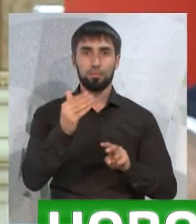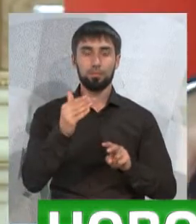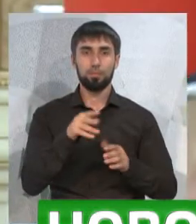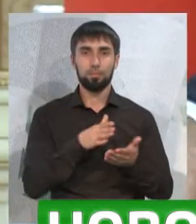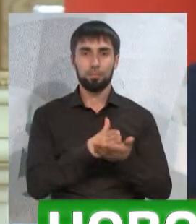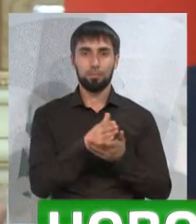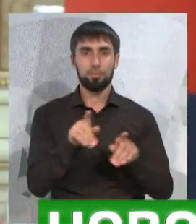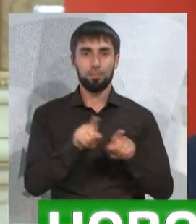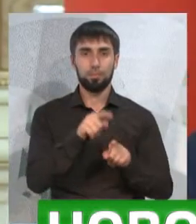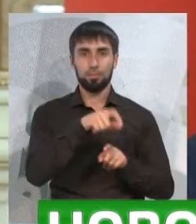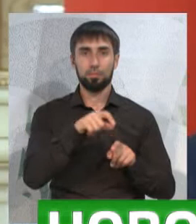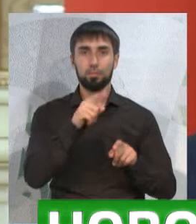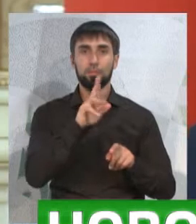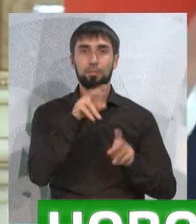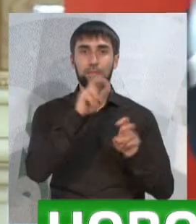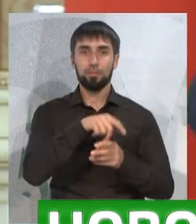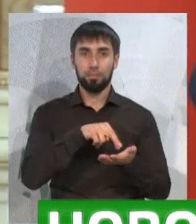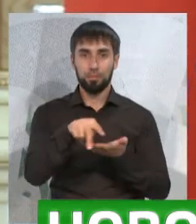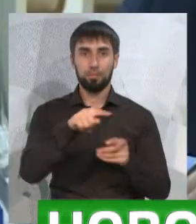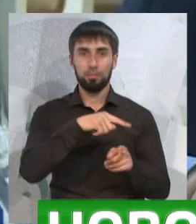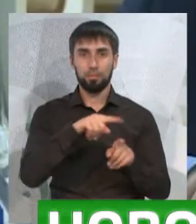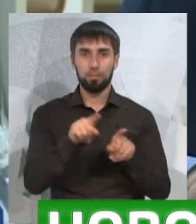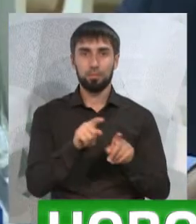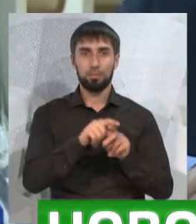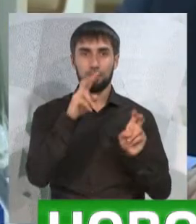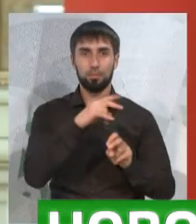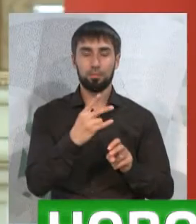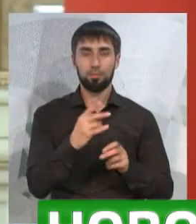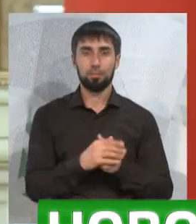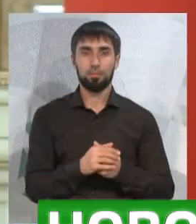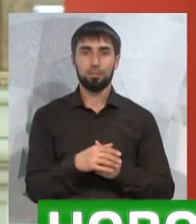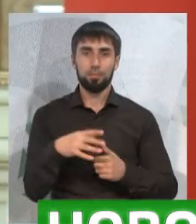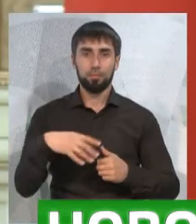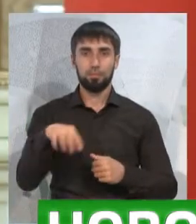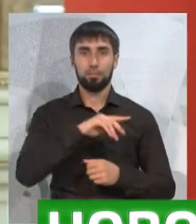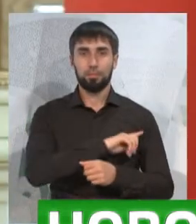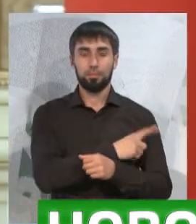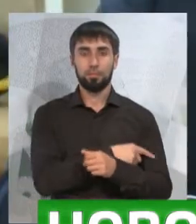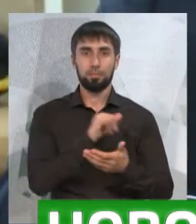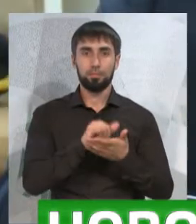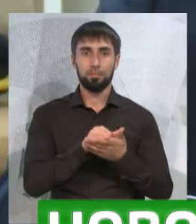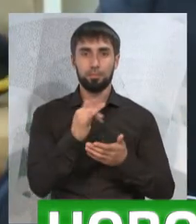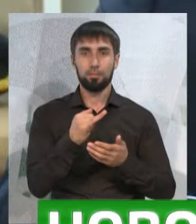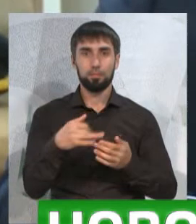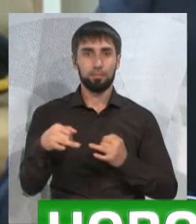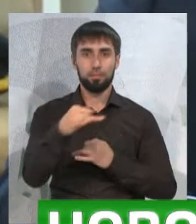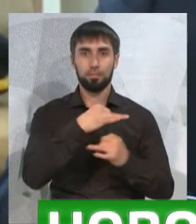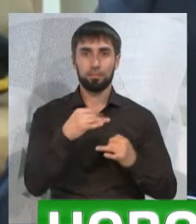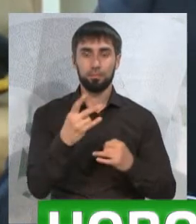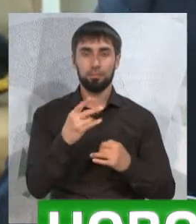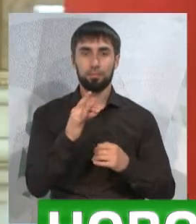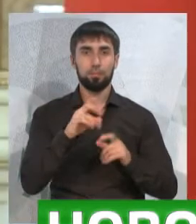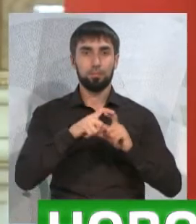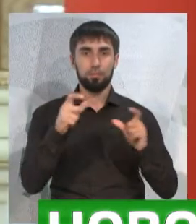ходят, может быть их тоже проверять. И контролирующие другие органы. Мы все силы прилагаете, взаимодействуйте. Но